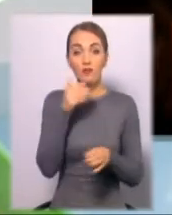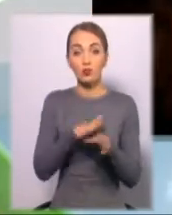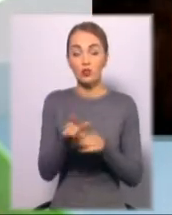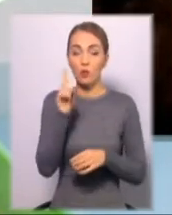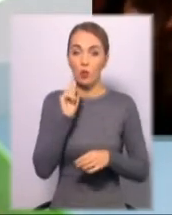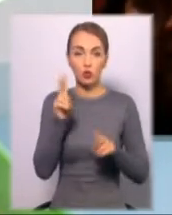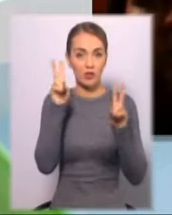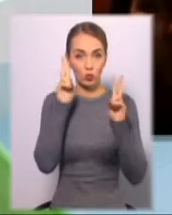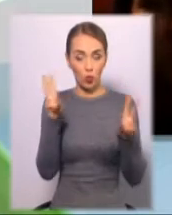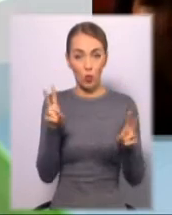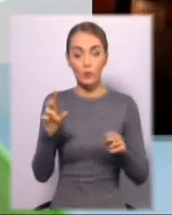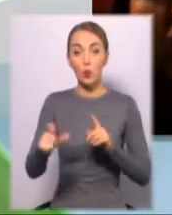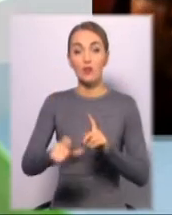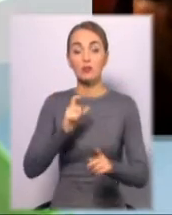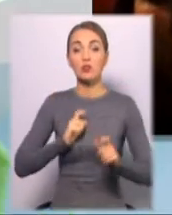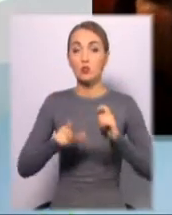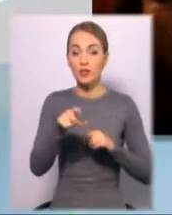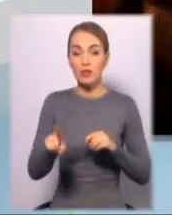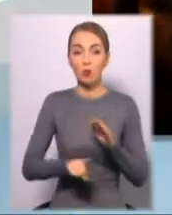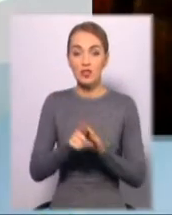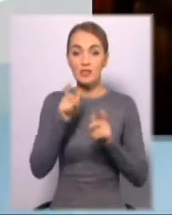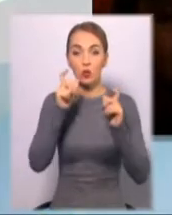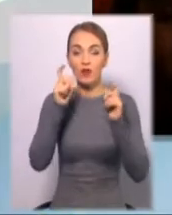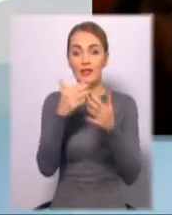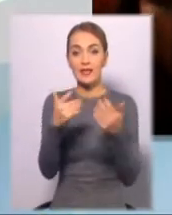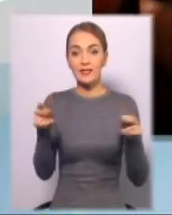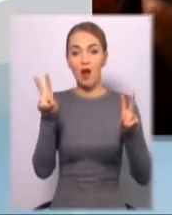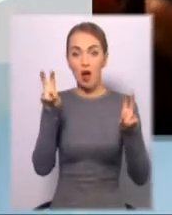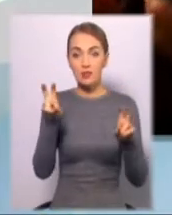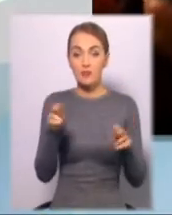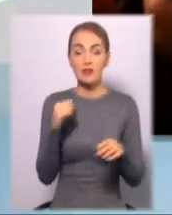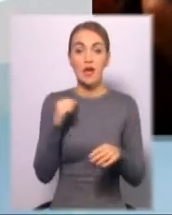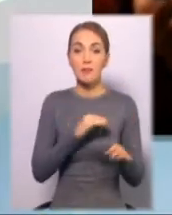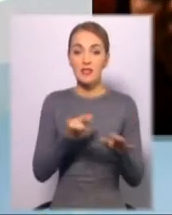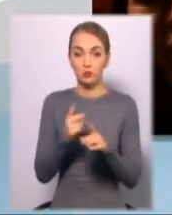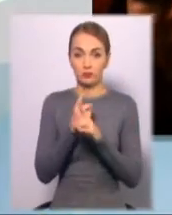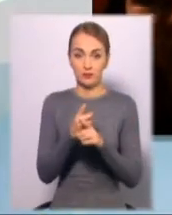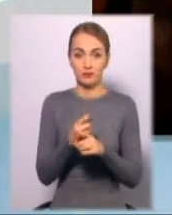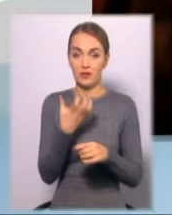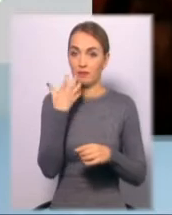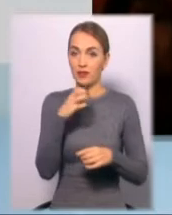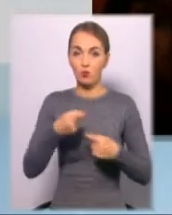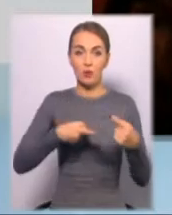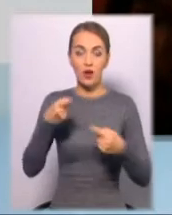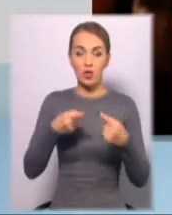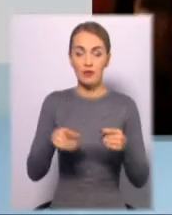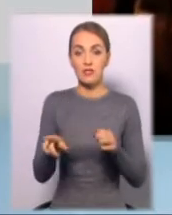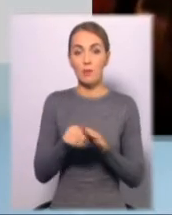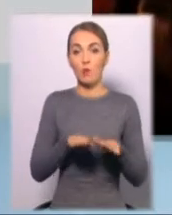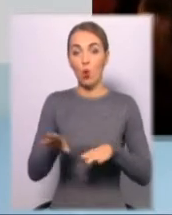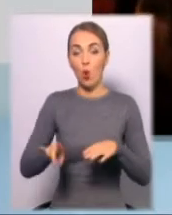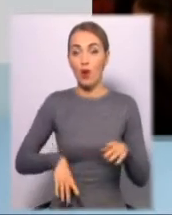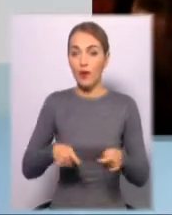що невідомо. У відповідь студенти почали скандувати різні гасла, а саме дійство супроводжувалося такими палкими суперечками з проректором, а